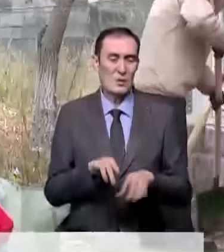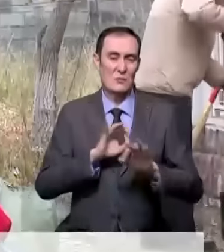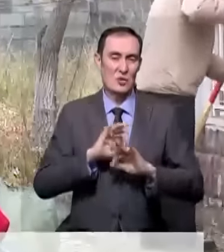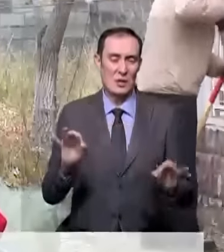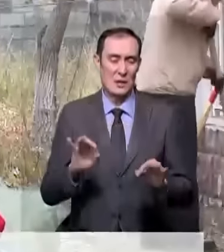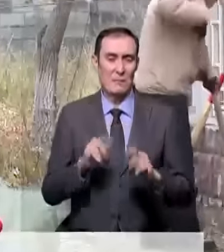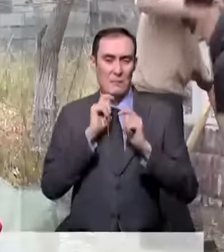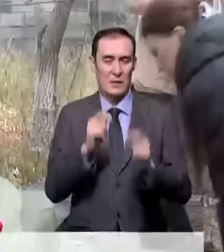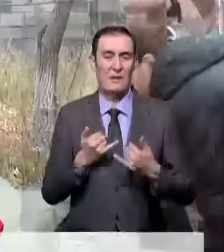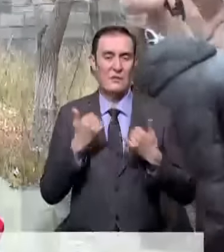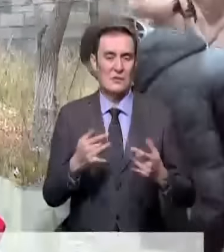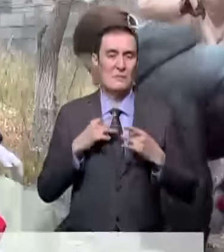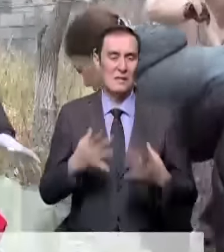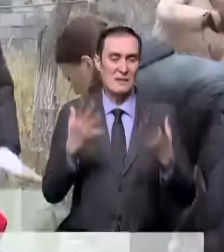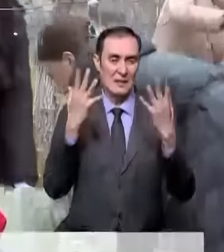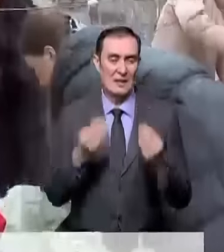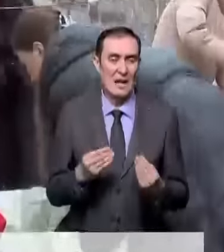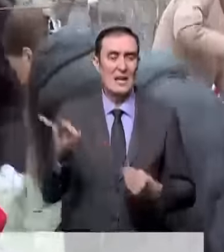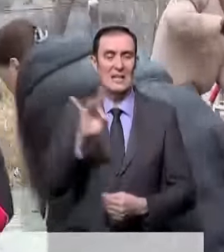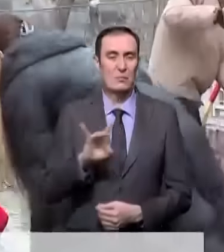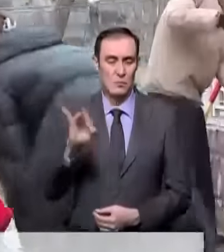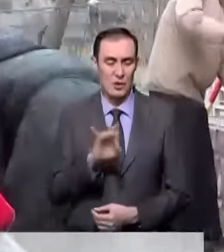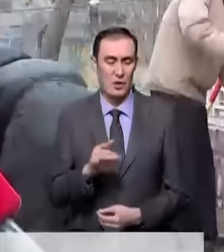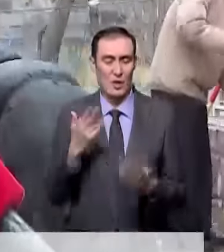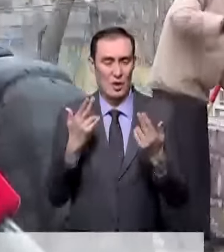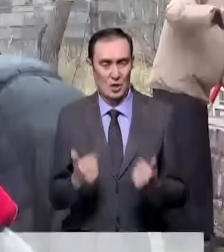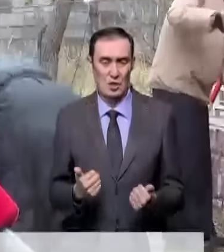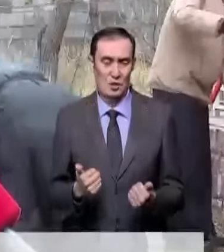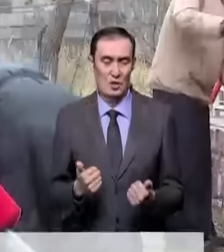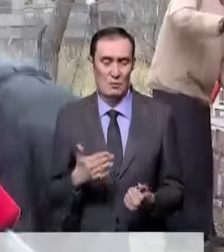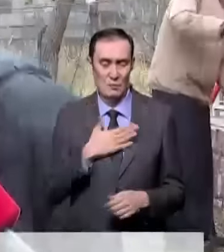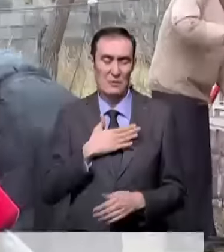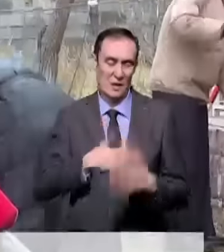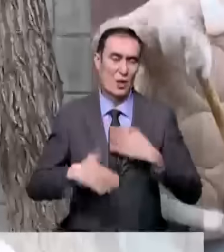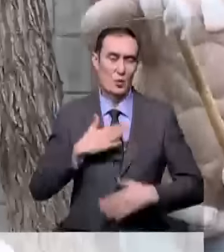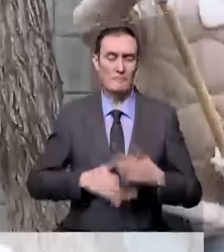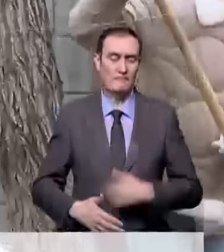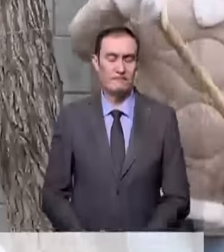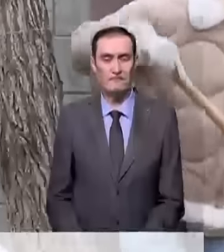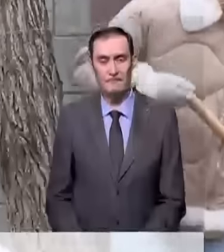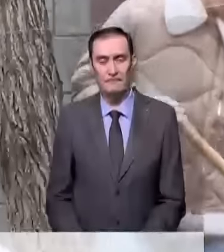замечательный подарок в честь празднования для республики, конечно, только радует нас.